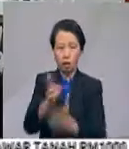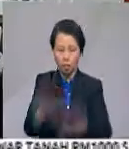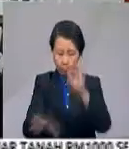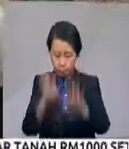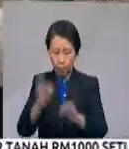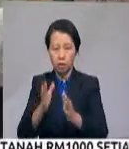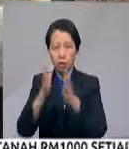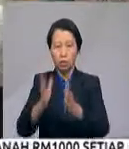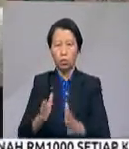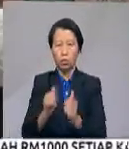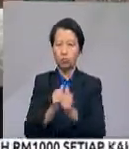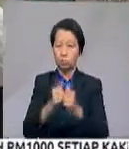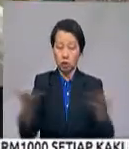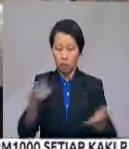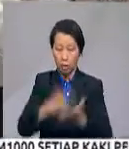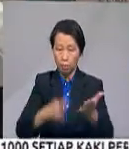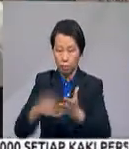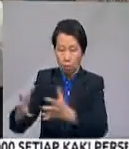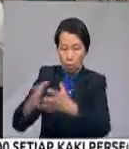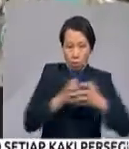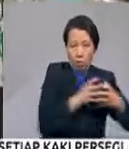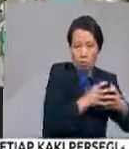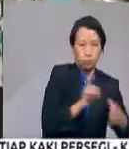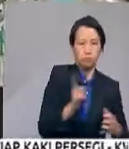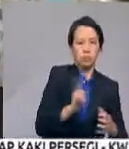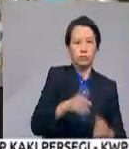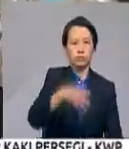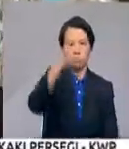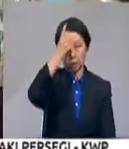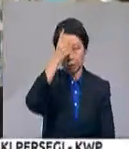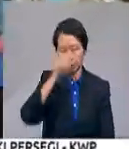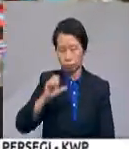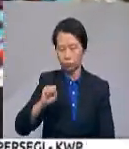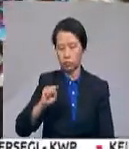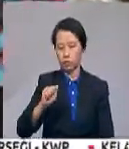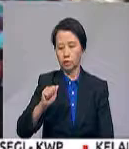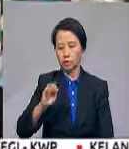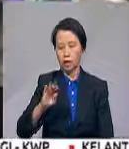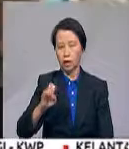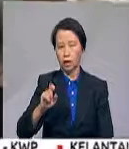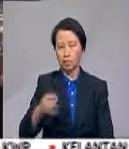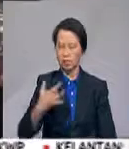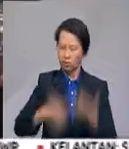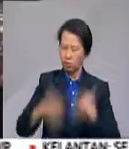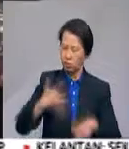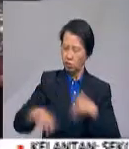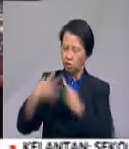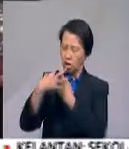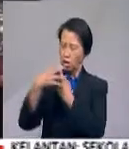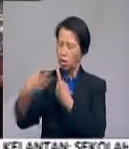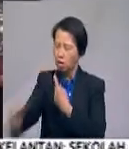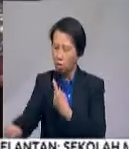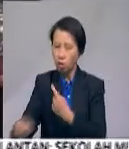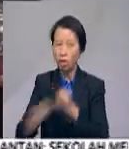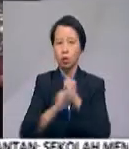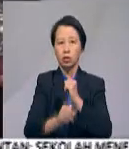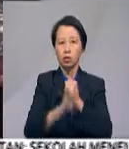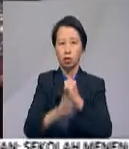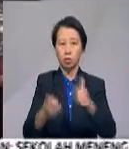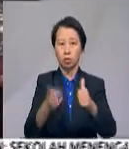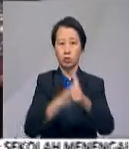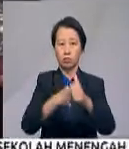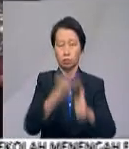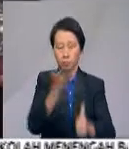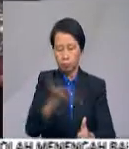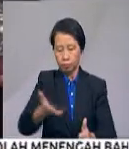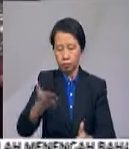pengguna tanpa sebarang monopoli justeru Datuk Seri Saifuddin menafikan tuduhan boikot berhubung kempen dahulukan